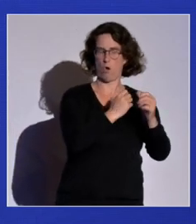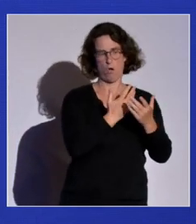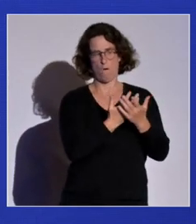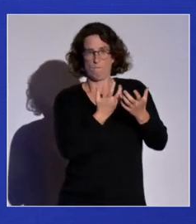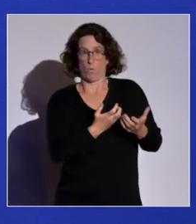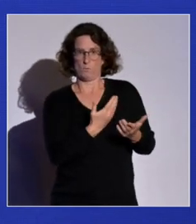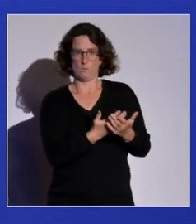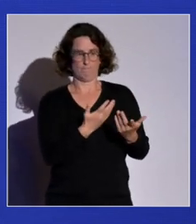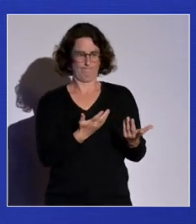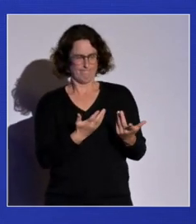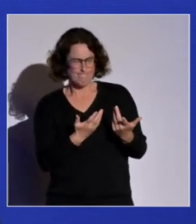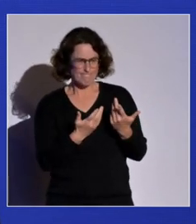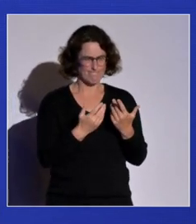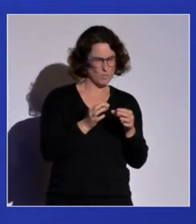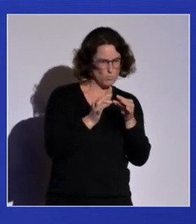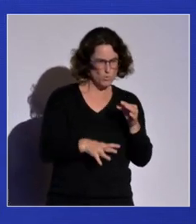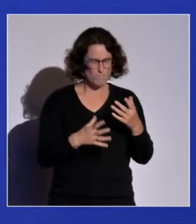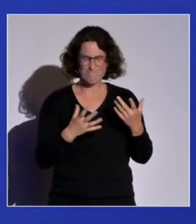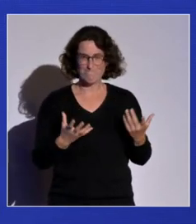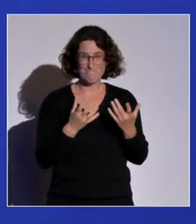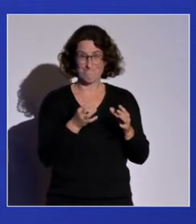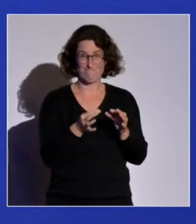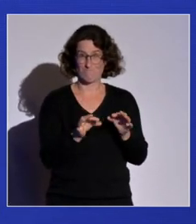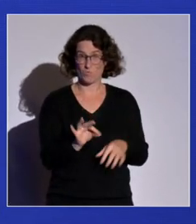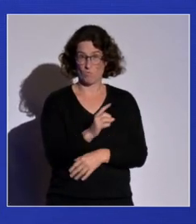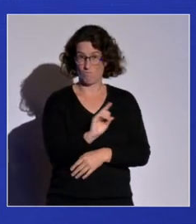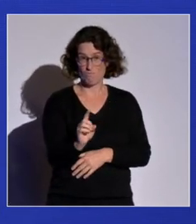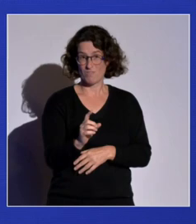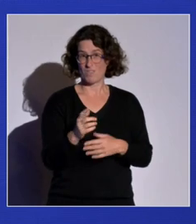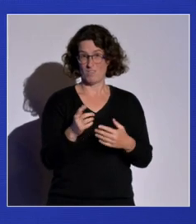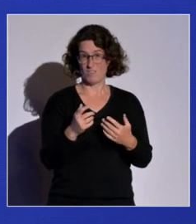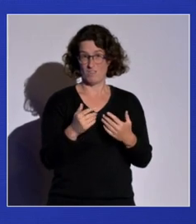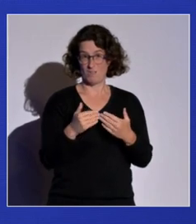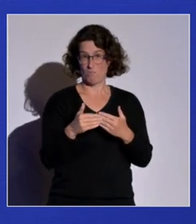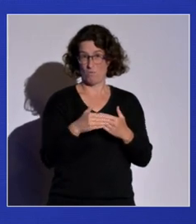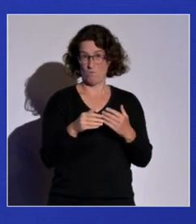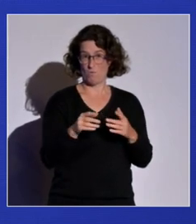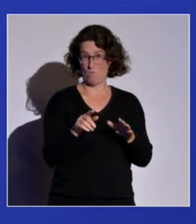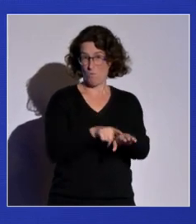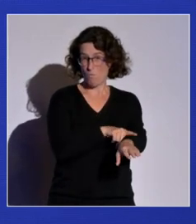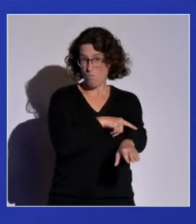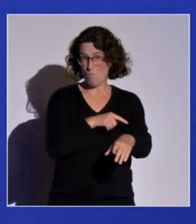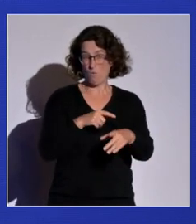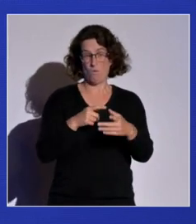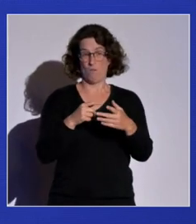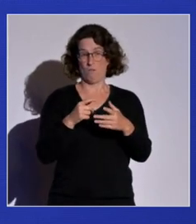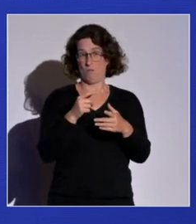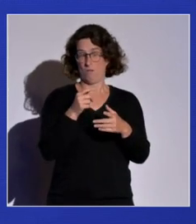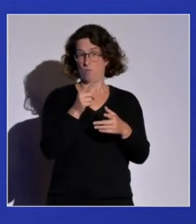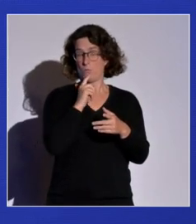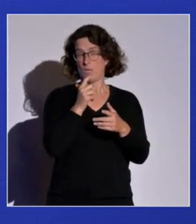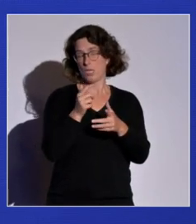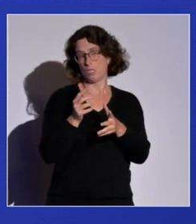vous évoquer, en tout cas à ceux qui ont suivi l'histoire il y a quelques décennies, des souvenirs précis.